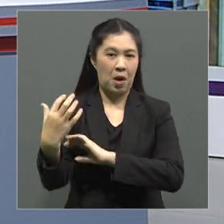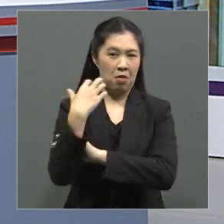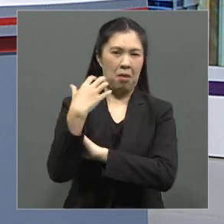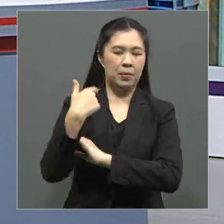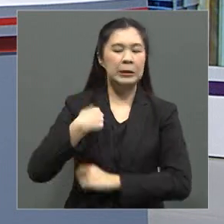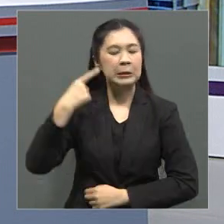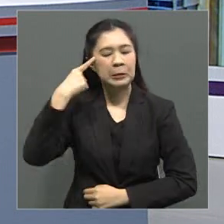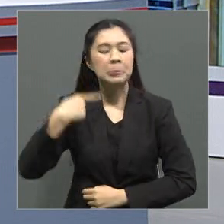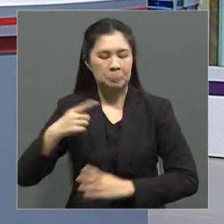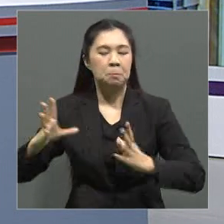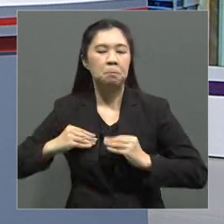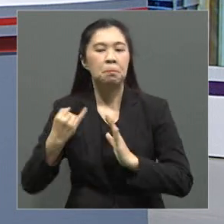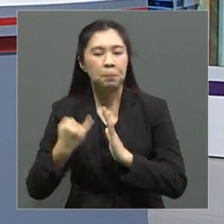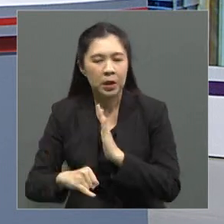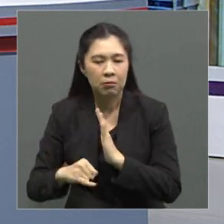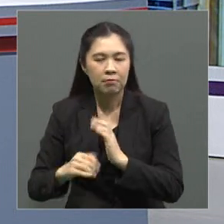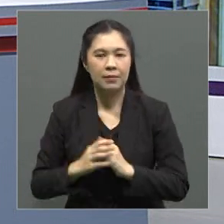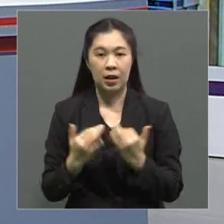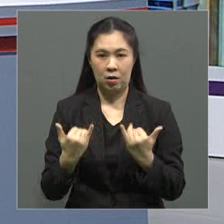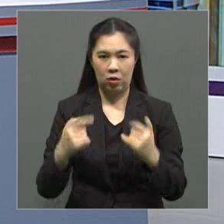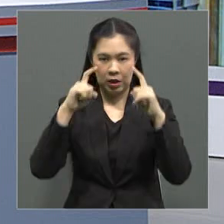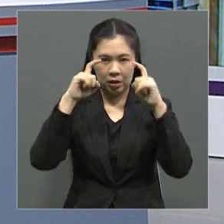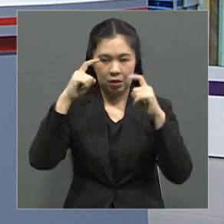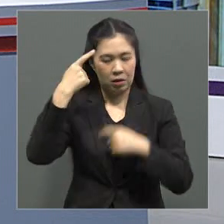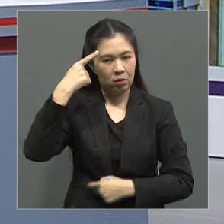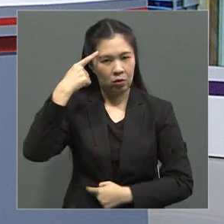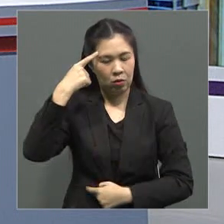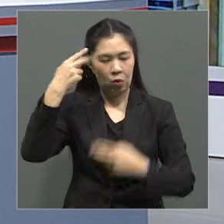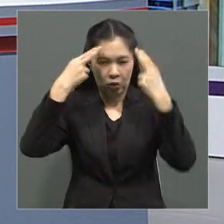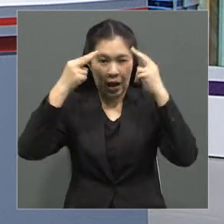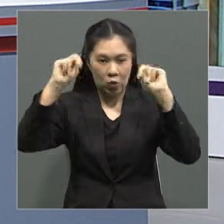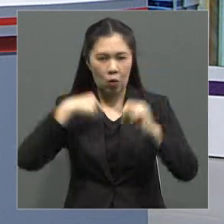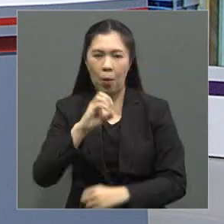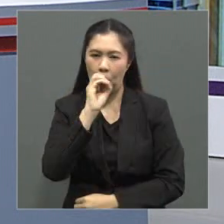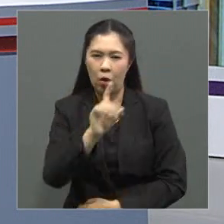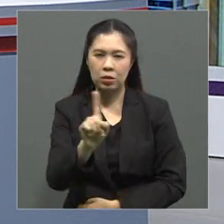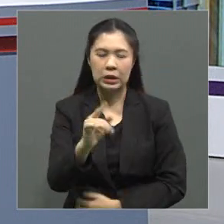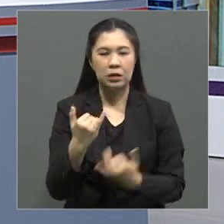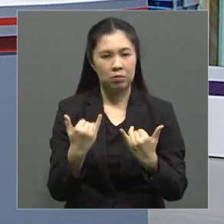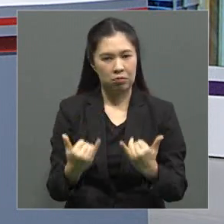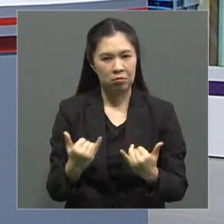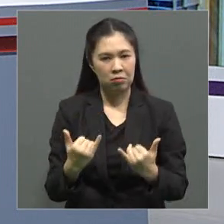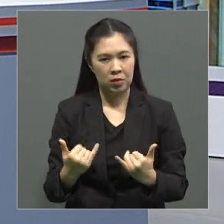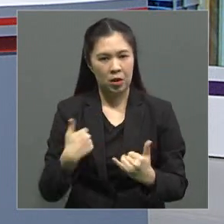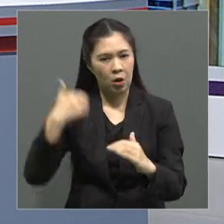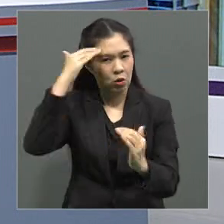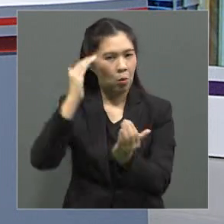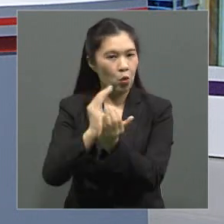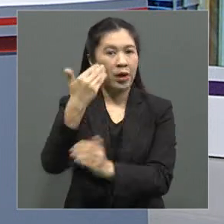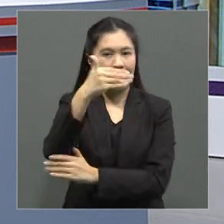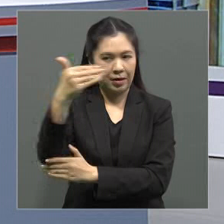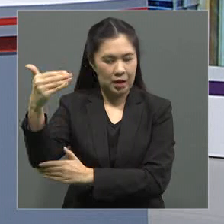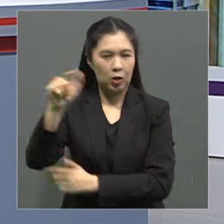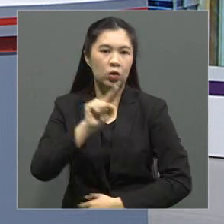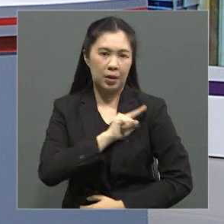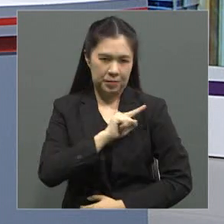รับสารภาพหรือเปล่าประเด็นตรงนี้ท่านนายกรัฐมนตรีให้ความสนใจเป็นอย่างมากทีเดียวท่านบอกเลยนะคะว่าสำนักงานตำรวจแห่งชาติต้องรับผิดชอบ